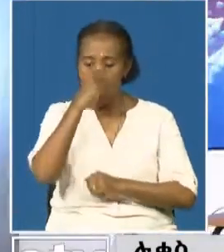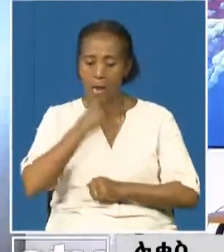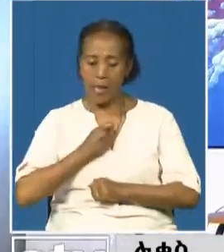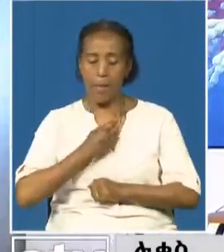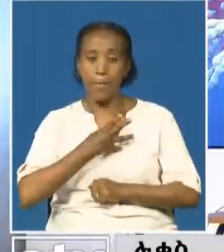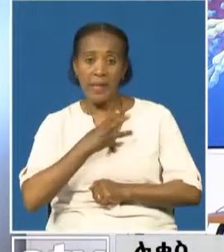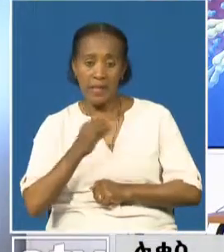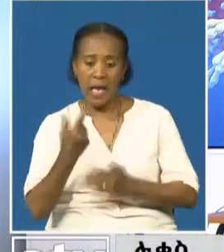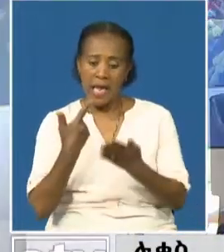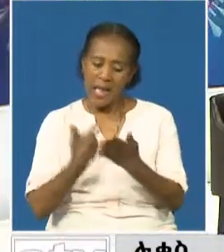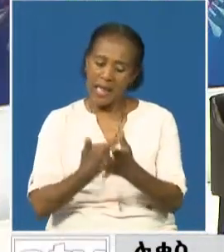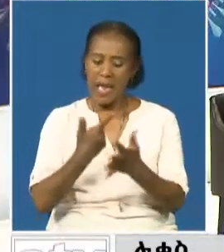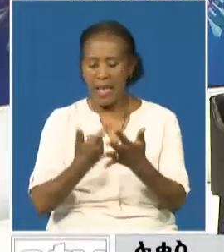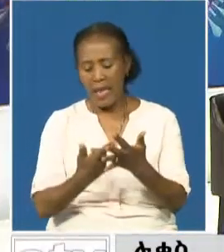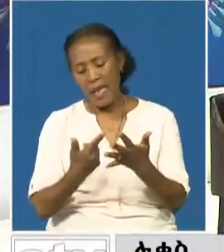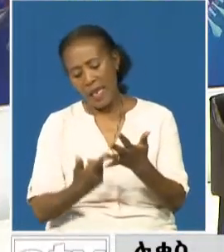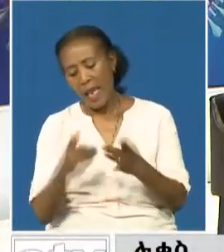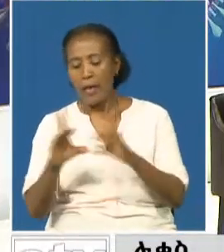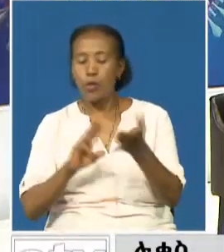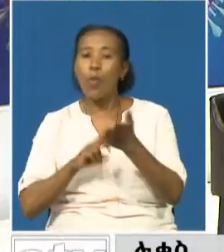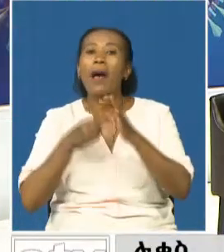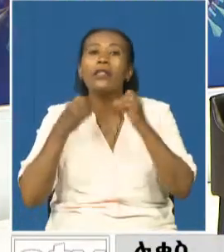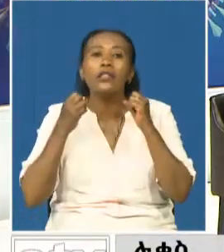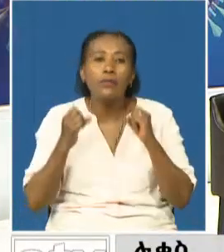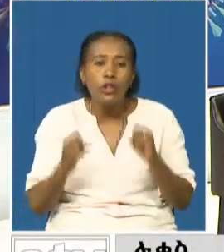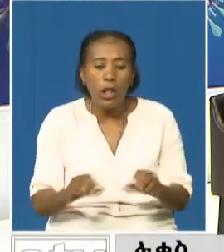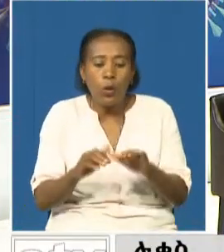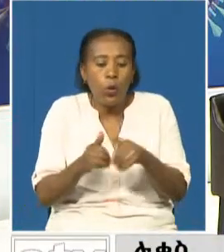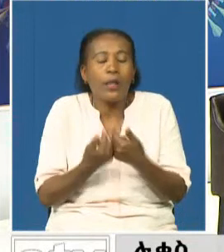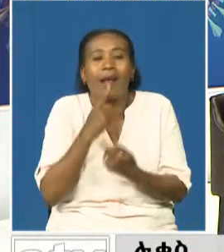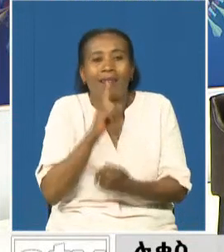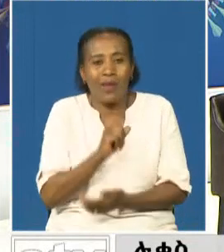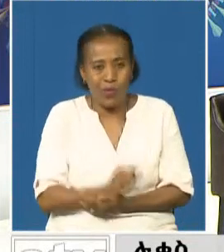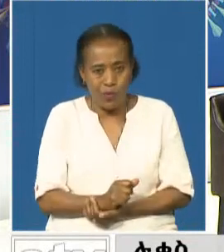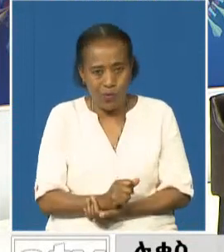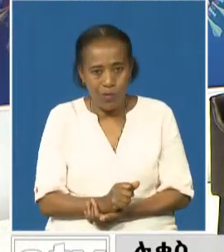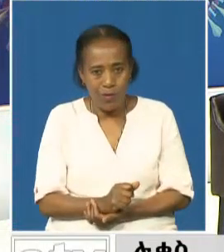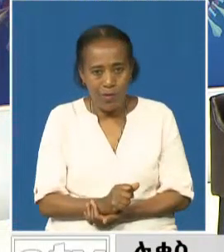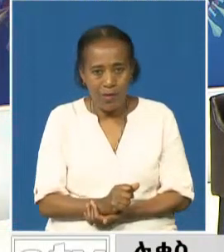ማሳመንና ይሄን አድርጉ ብሎ ማለት የሚቻለው እንዴት ነው?